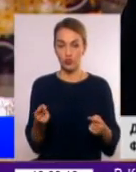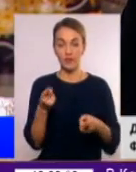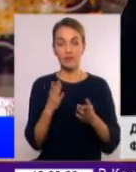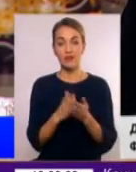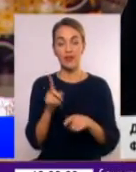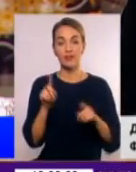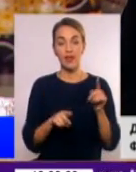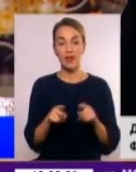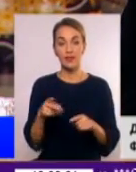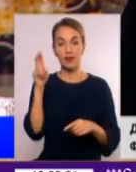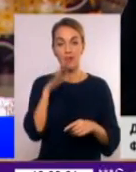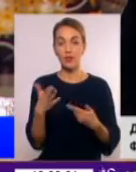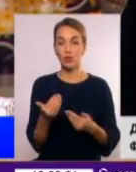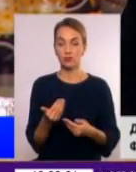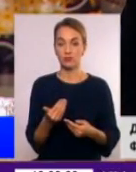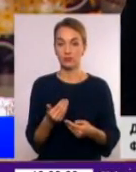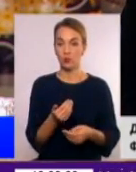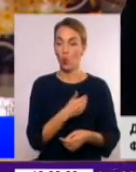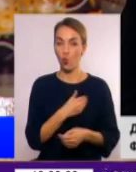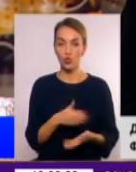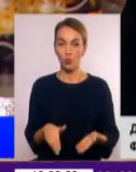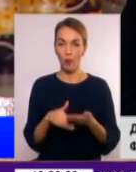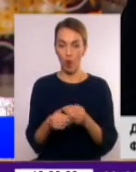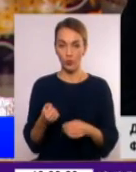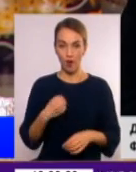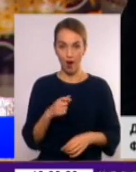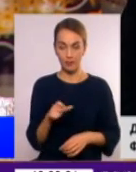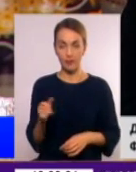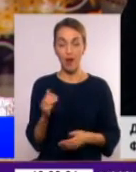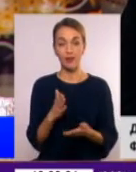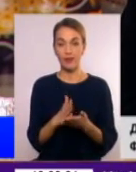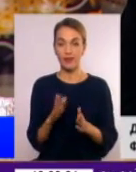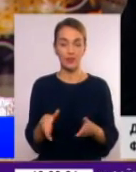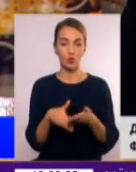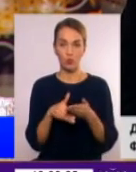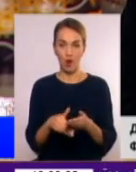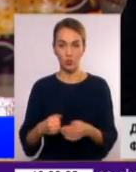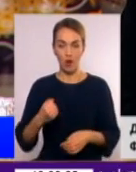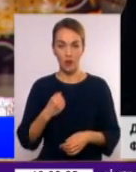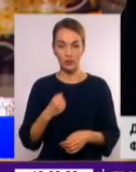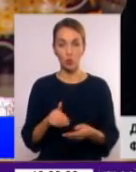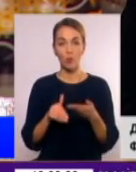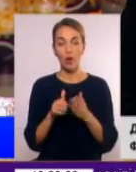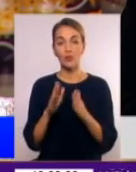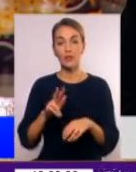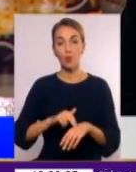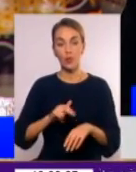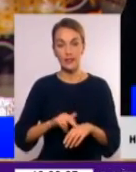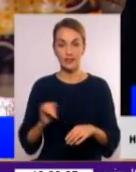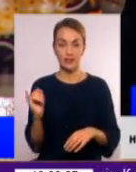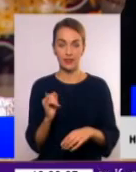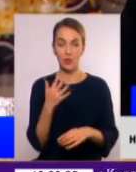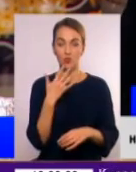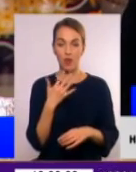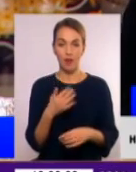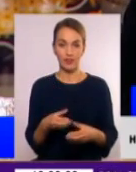деякі країни, які охоче допомагають армії, а є країни, які не допомагають армії, вони допомагають тільки поліції і